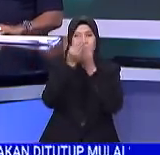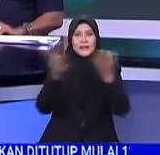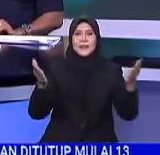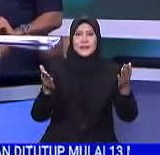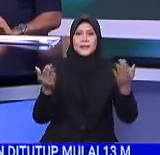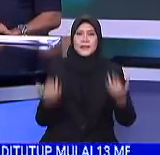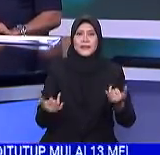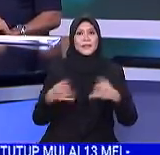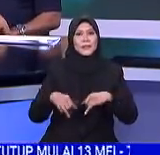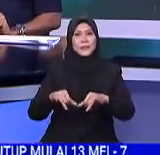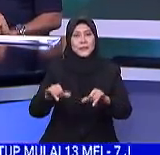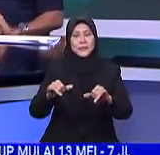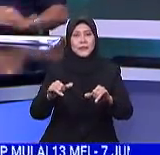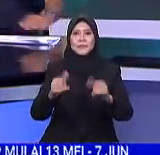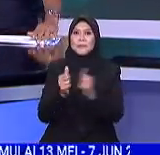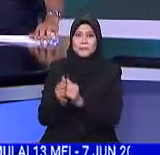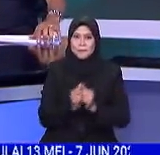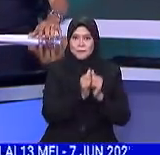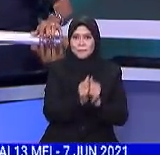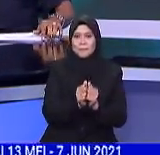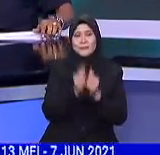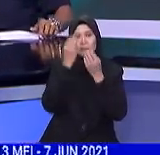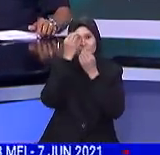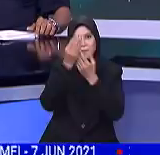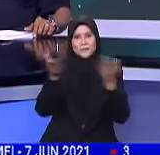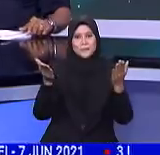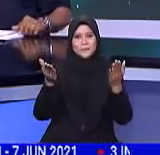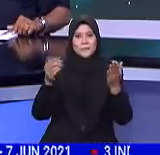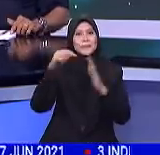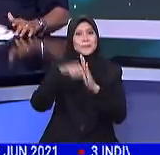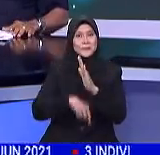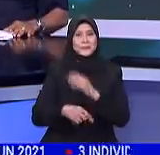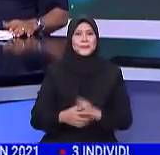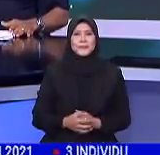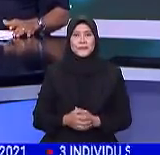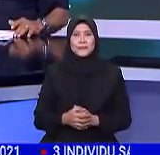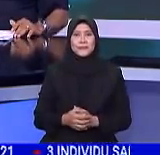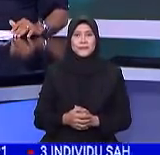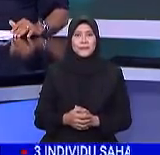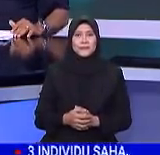malam ini. Teruskan bersama berita perdana untuk paparan selepas ini.